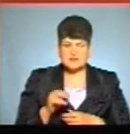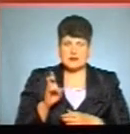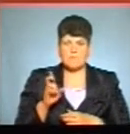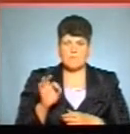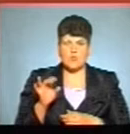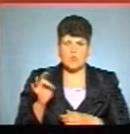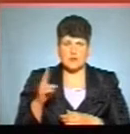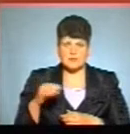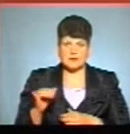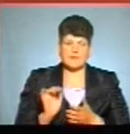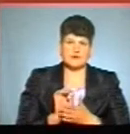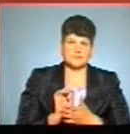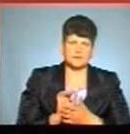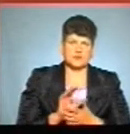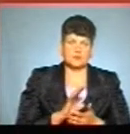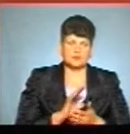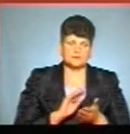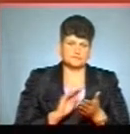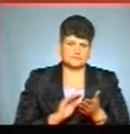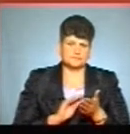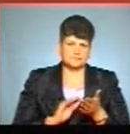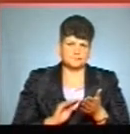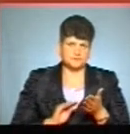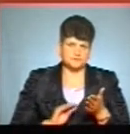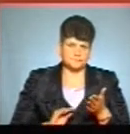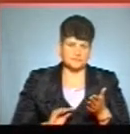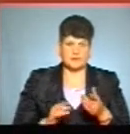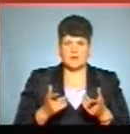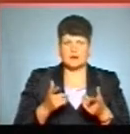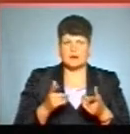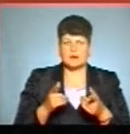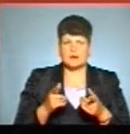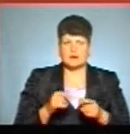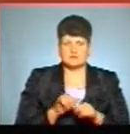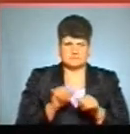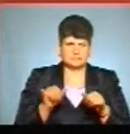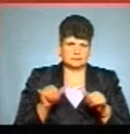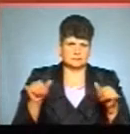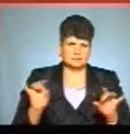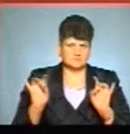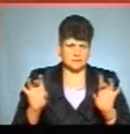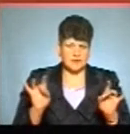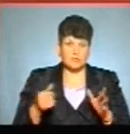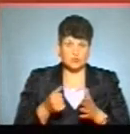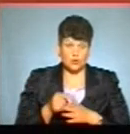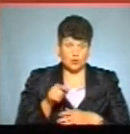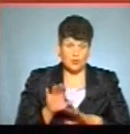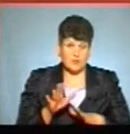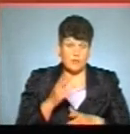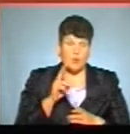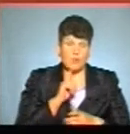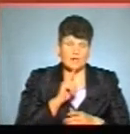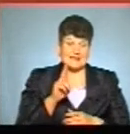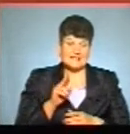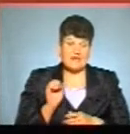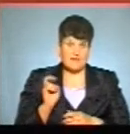прикладу, газети, які були опубліковані і поширювались поміж громадян до того моменту, поки ЦВК зареєстрував